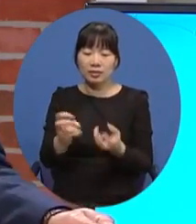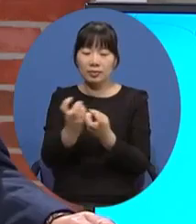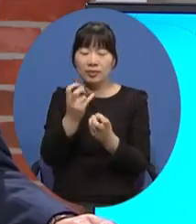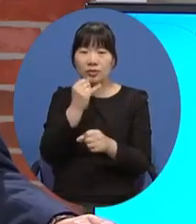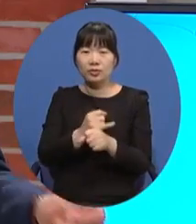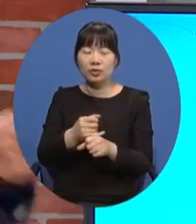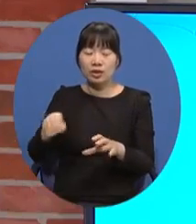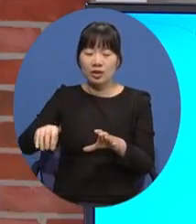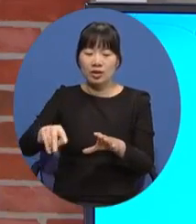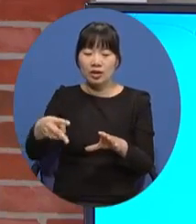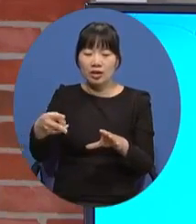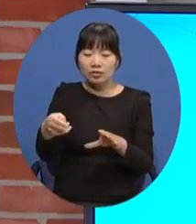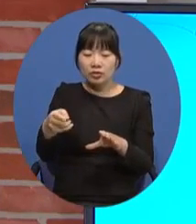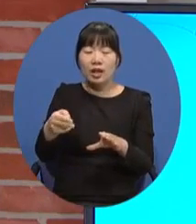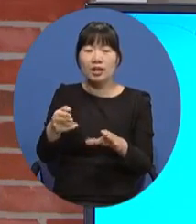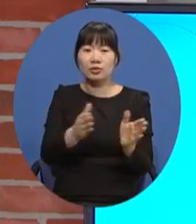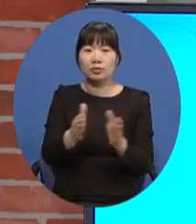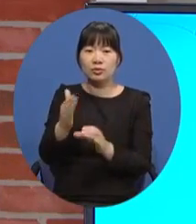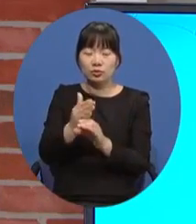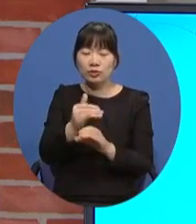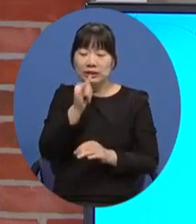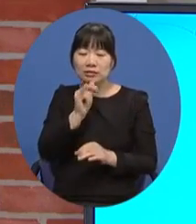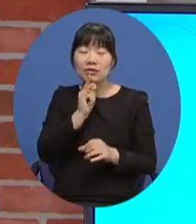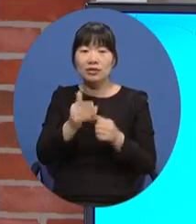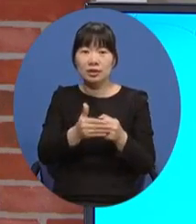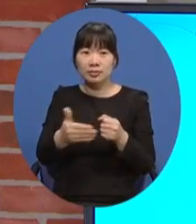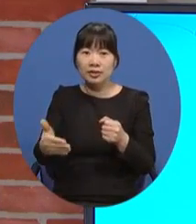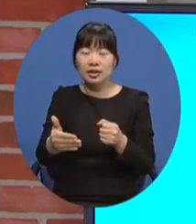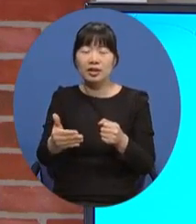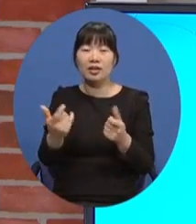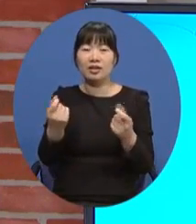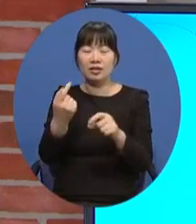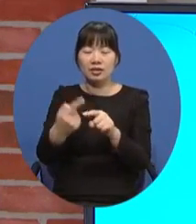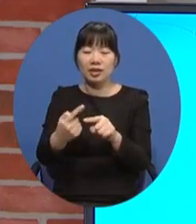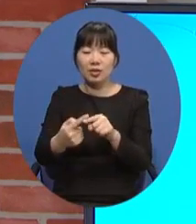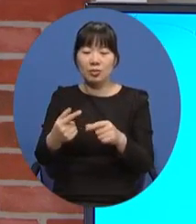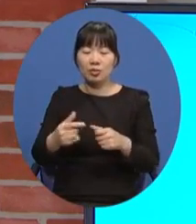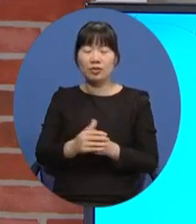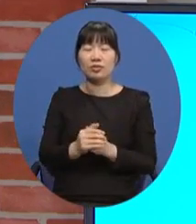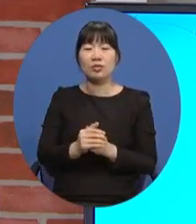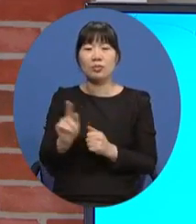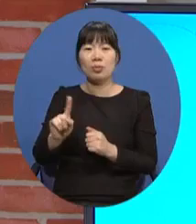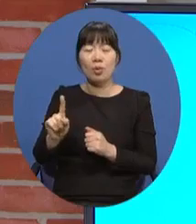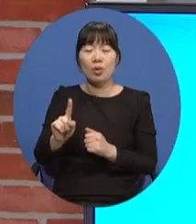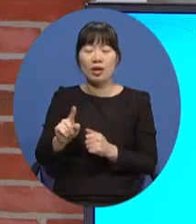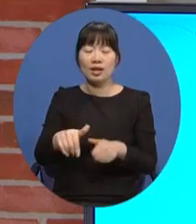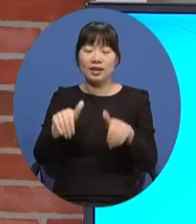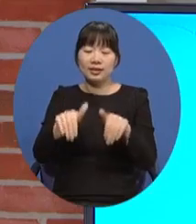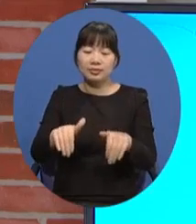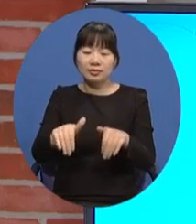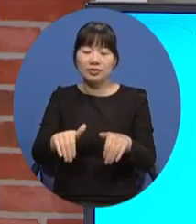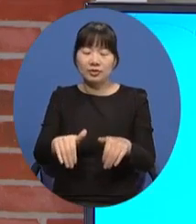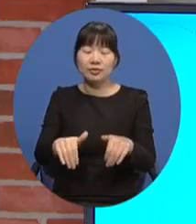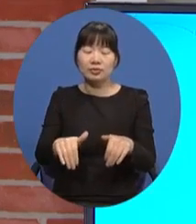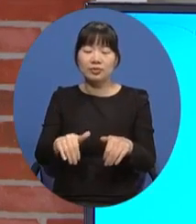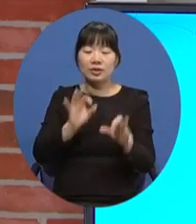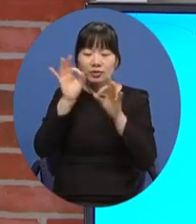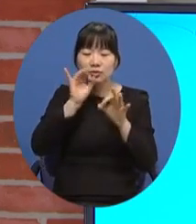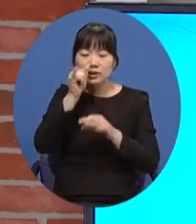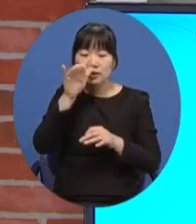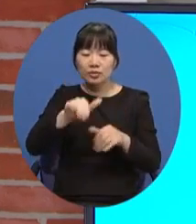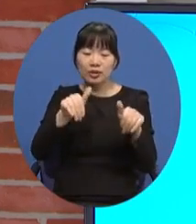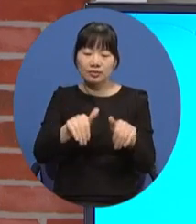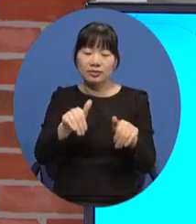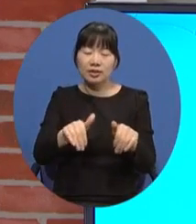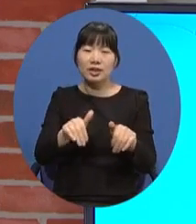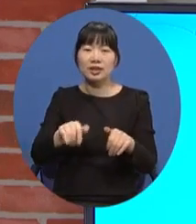숟가락 챙기는 방법도 있고 그렇겠죠. 예. 그러다가 이제 뭐 들어 깨는 한이 있더라도 그래도 심부름을 시켜야 된다. 그